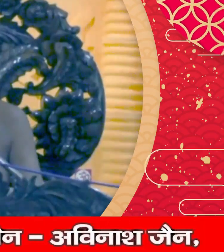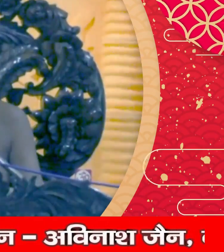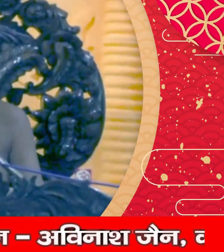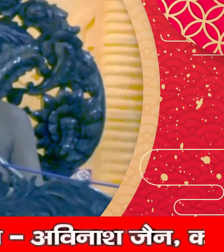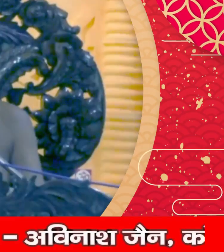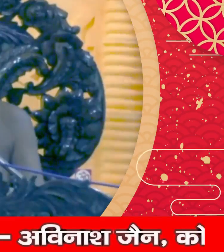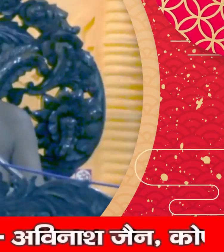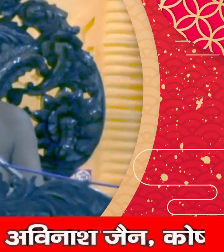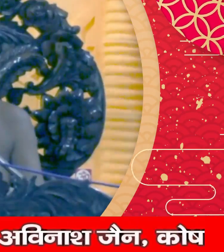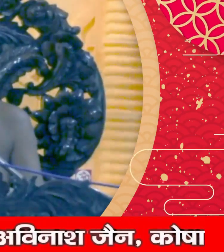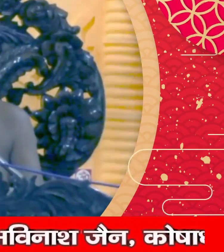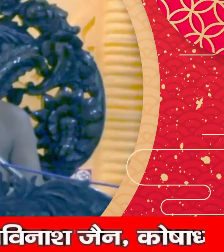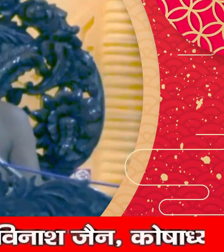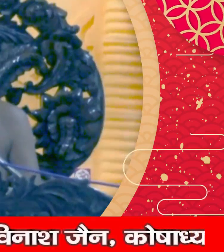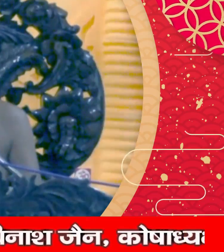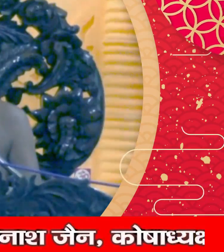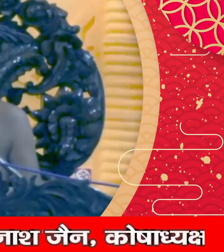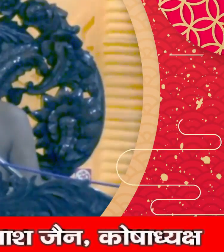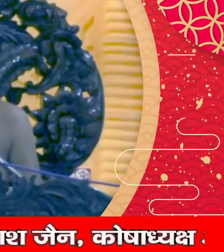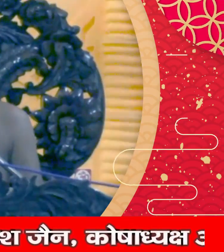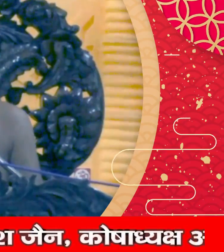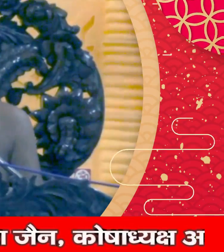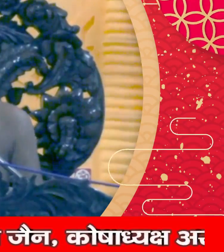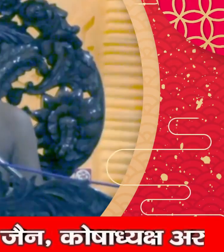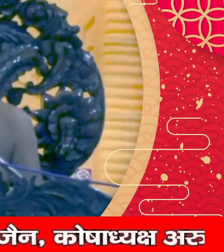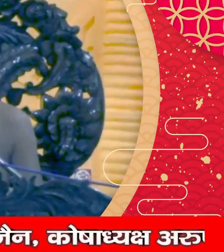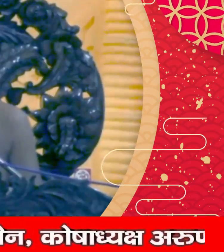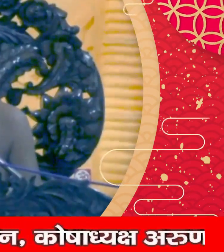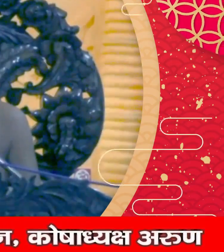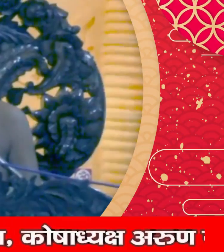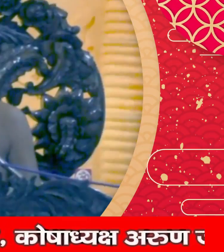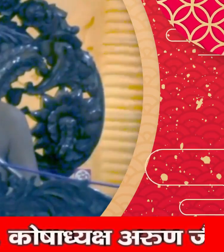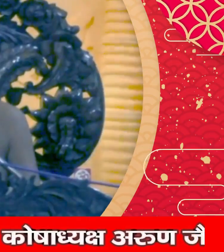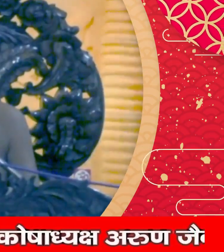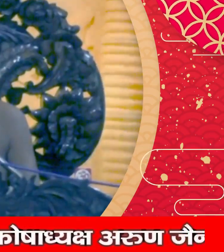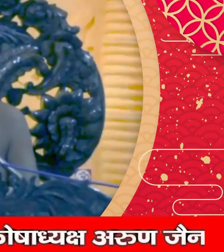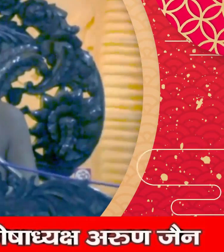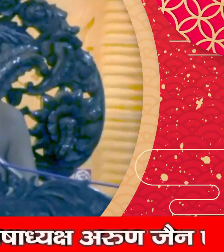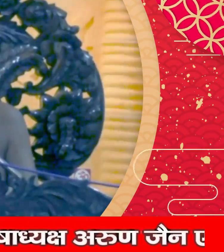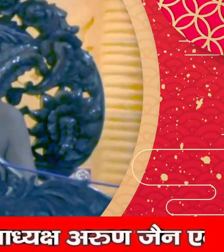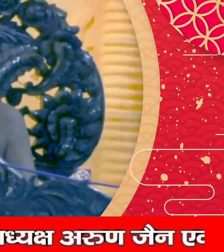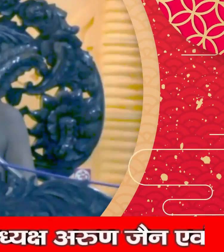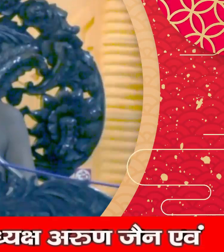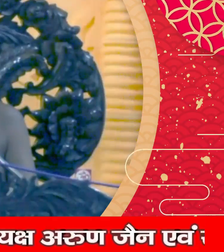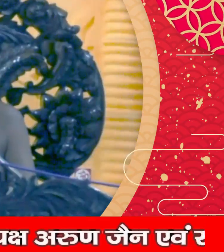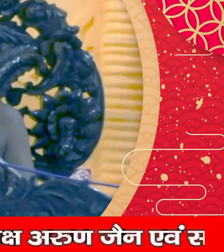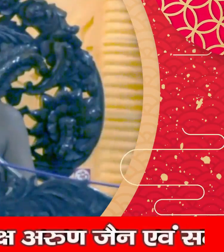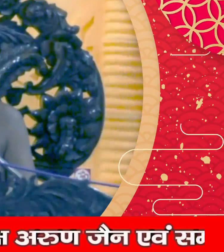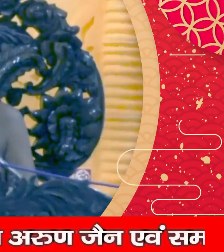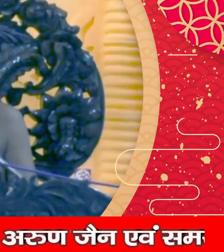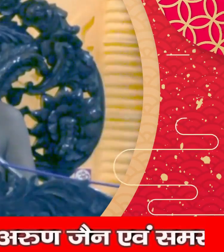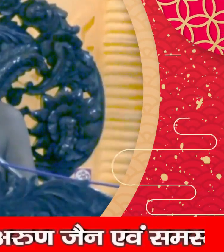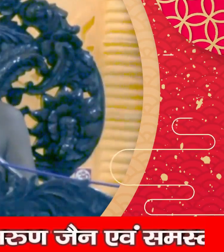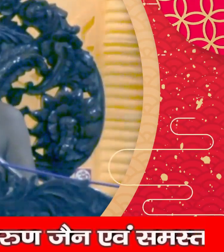और वहाँ के जो समाज है उनकी पुण्य की अनुमोदना करें। पुण्य की अनुमोदना करें कि आप भाग्यशाली